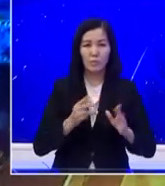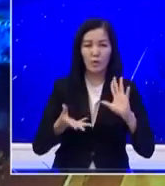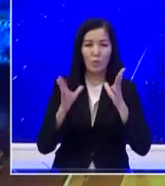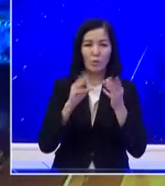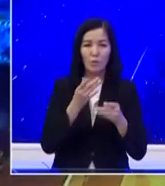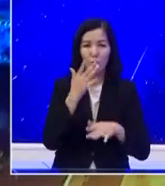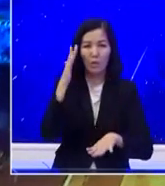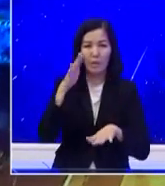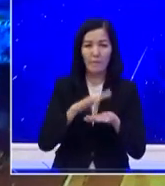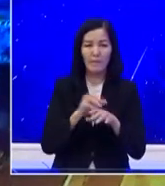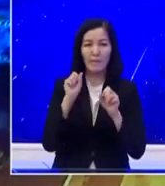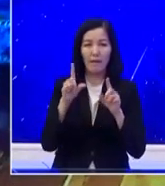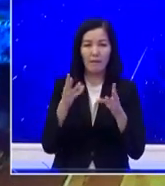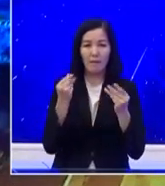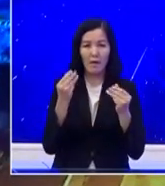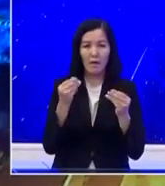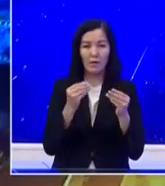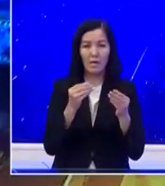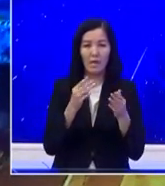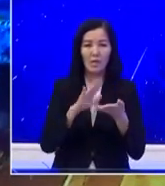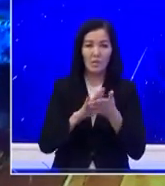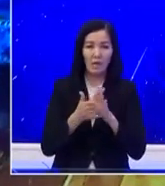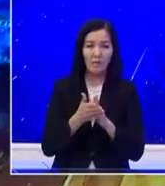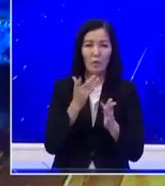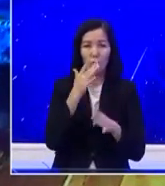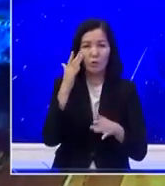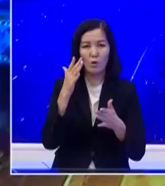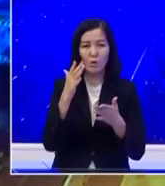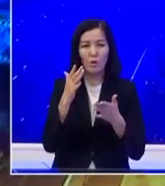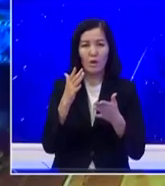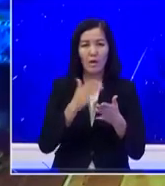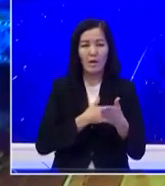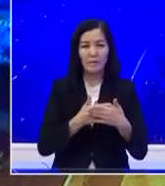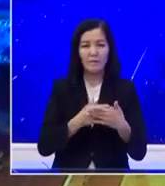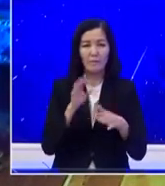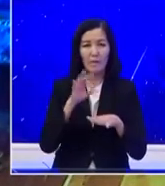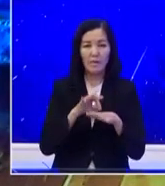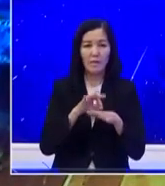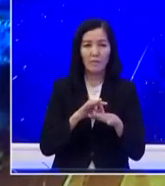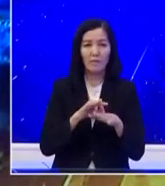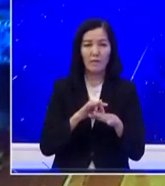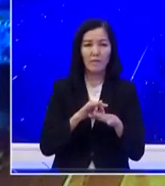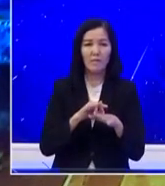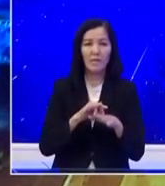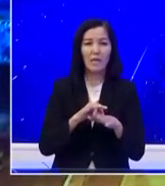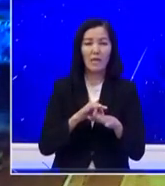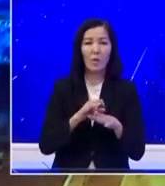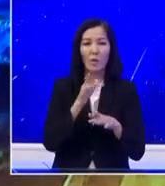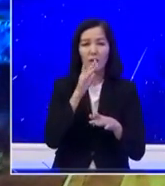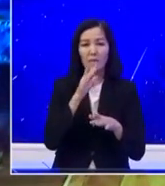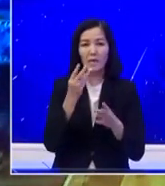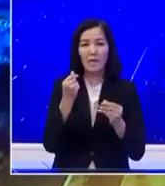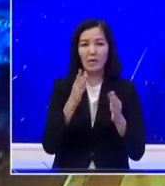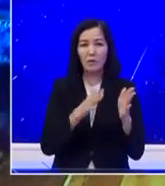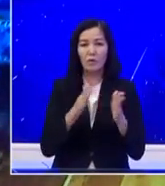қорытындылап, Ұлттық банктің алтын валюта резервінің ахуалы, Ұлттық қордың активтері мен коронавирус пандемиясы кезіндегі